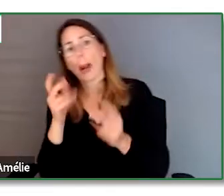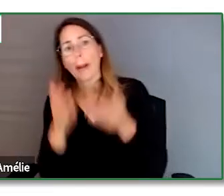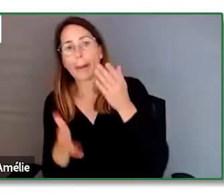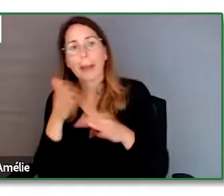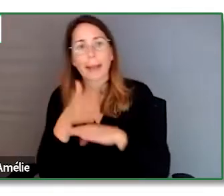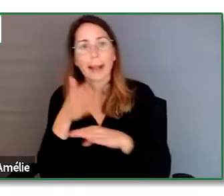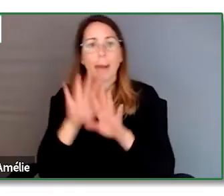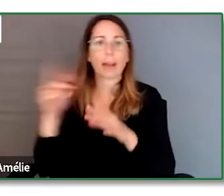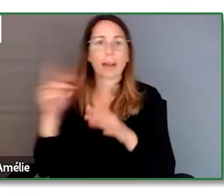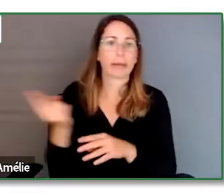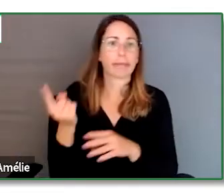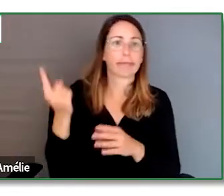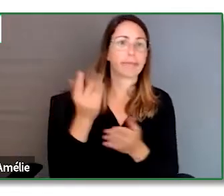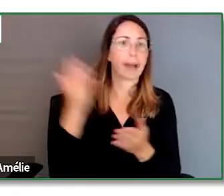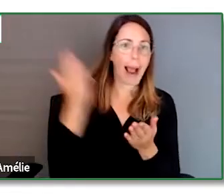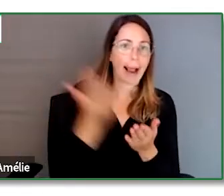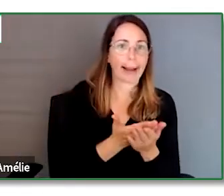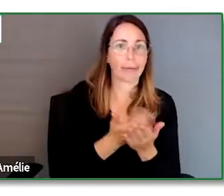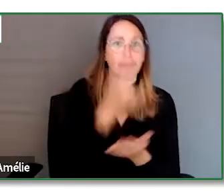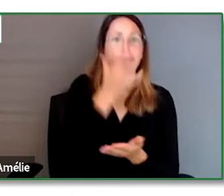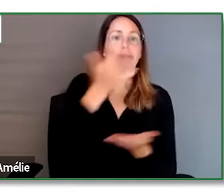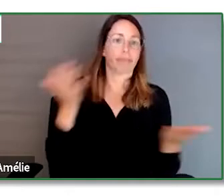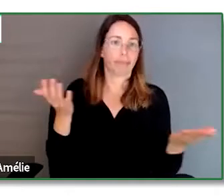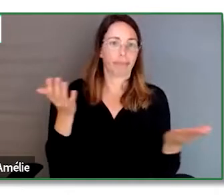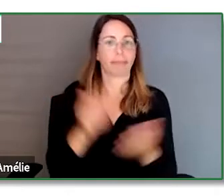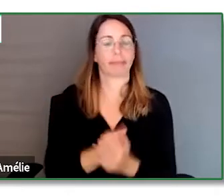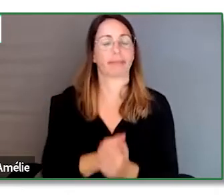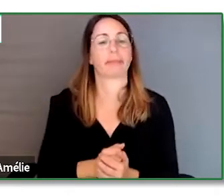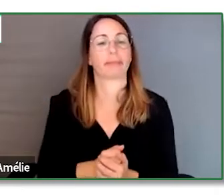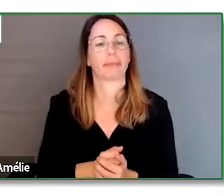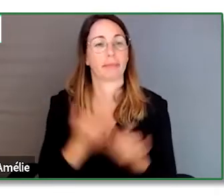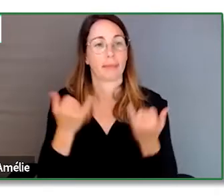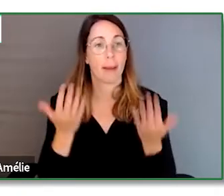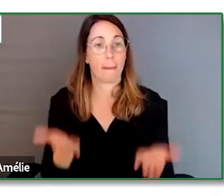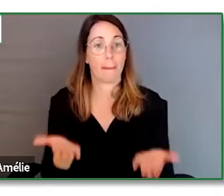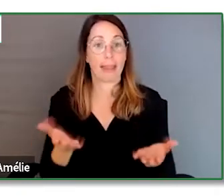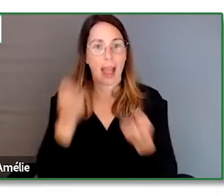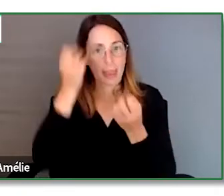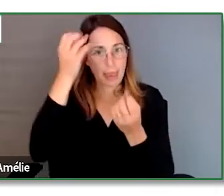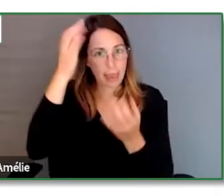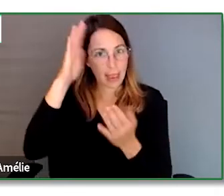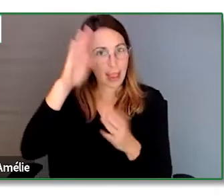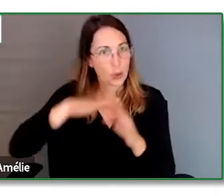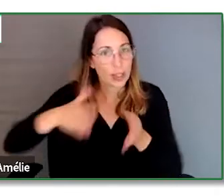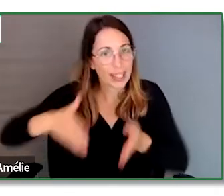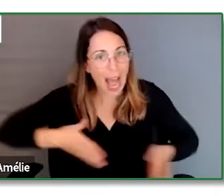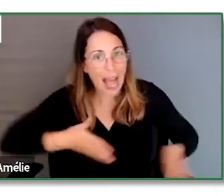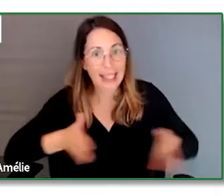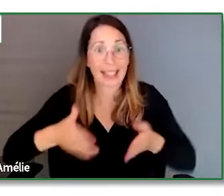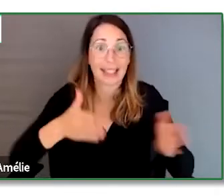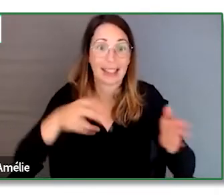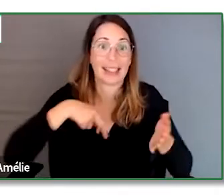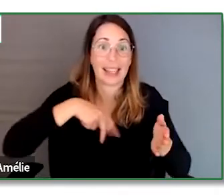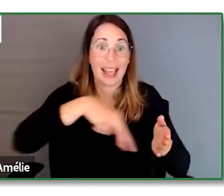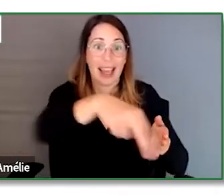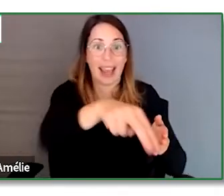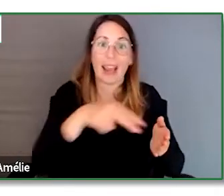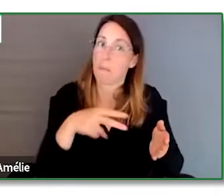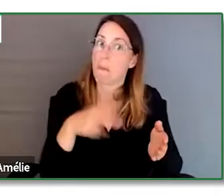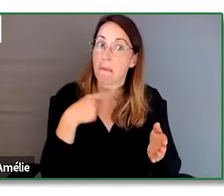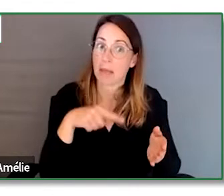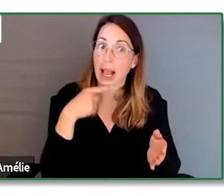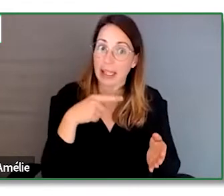Actuellement, nous travaillons sur des données sur les sentiers. C'est intéressant. Cela nous permettra de donner plus